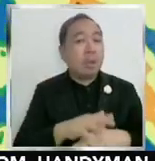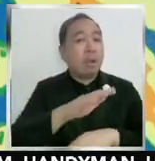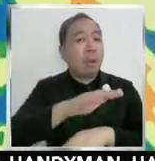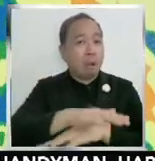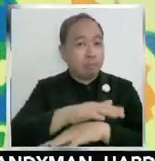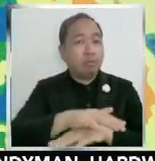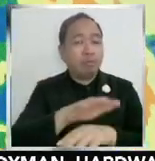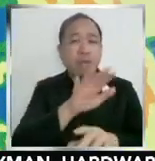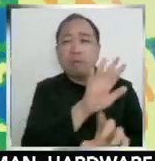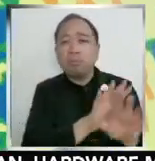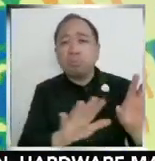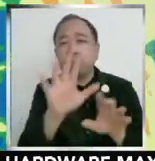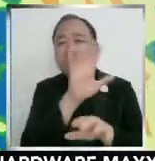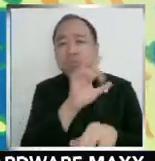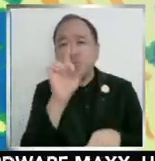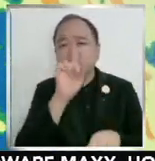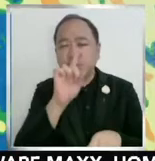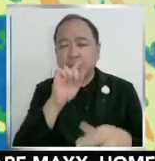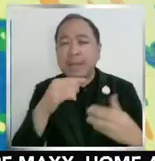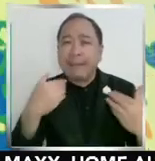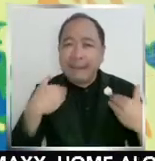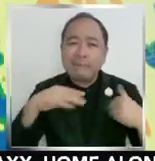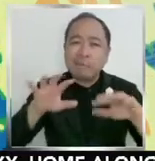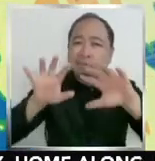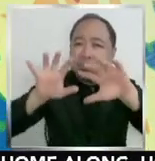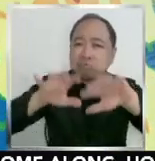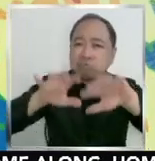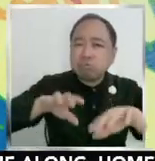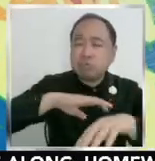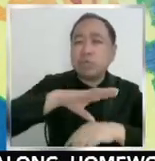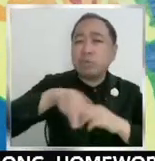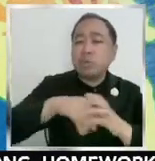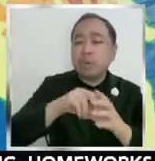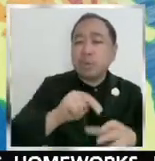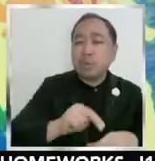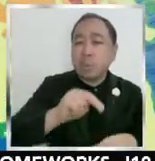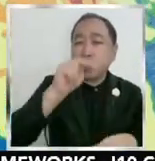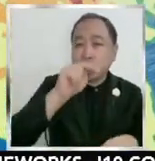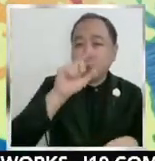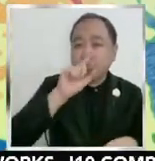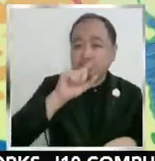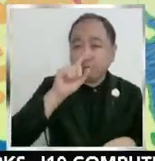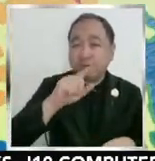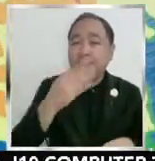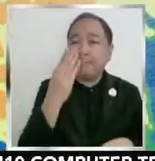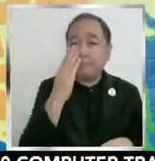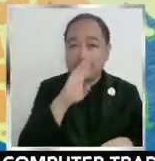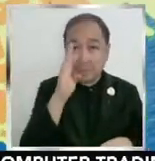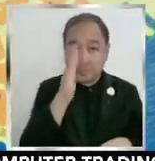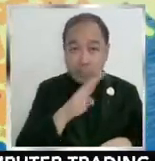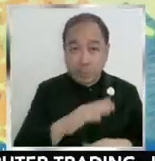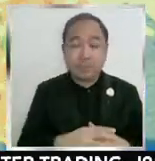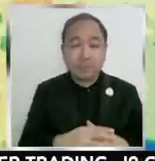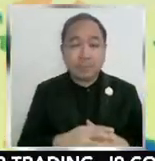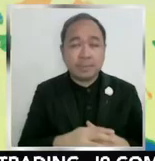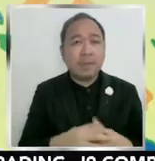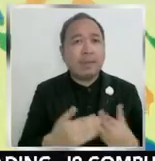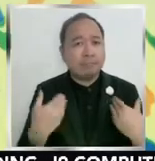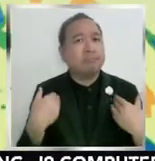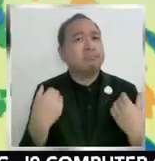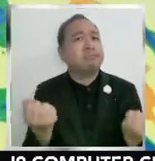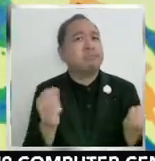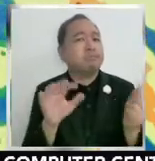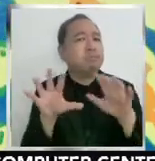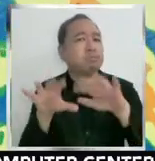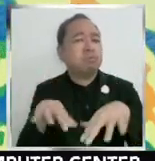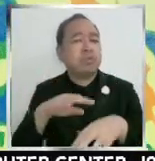Luzon na ang uulanin, kabilang ang ilang bahagi ng Northern Luzon at Bicol Region. May matitinding ulan din sa Central